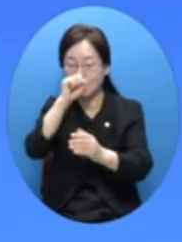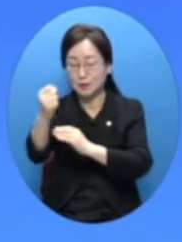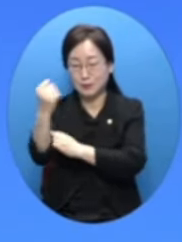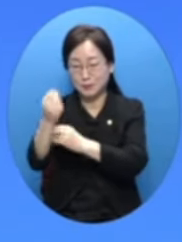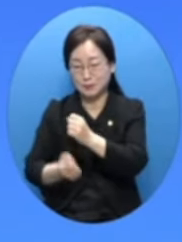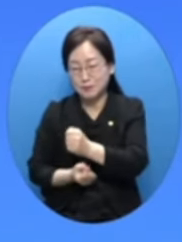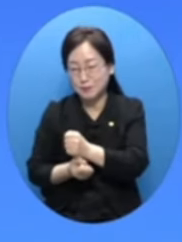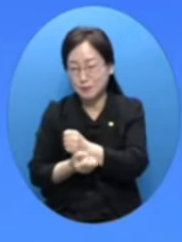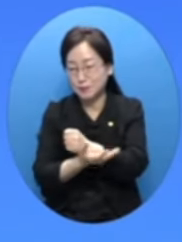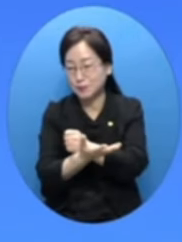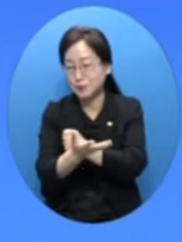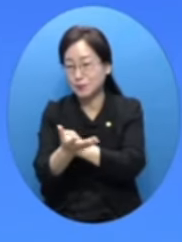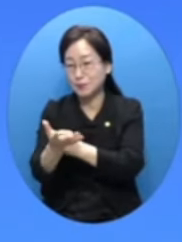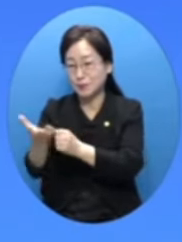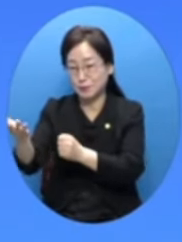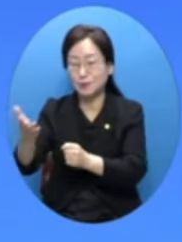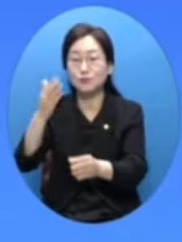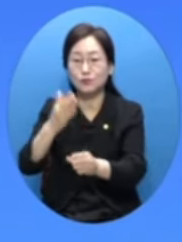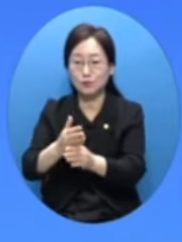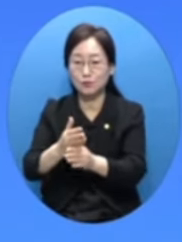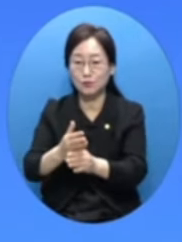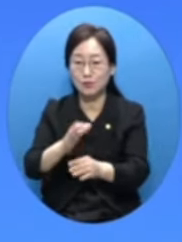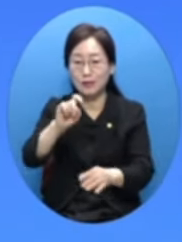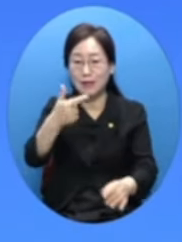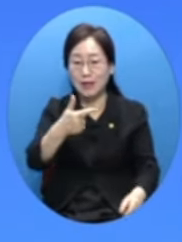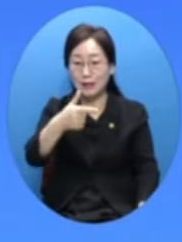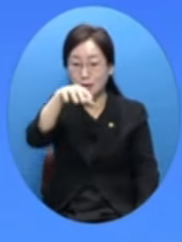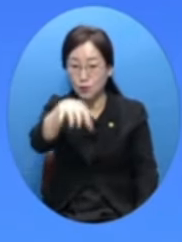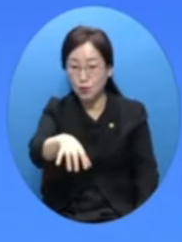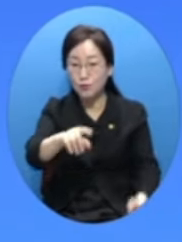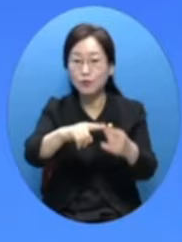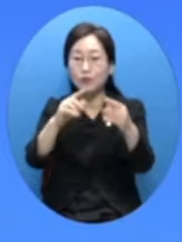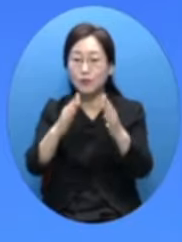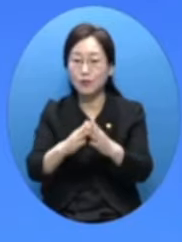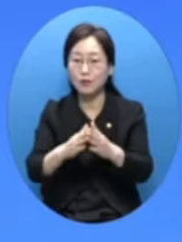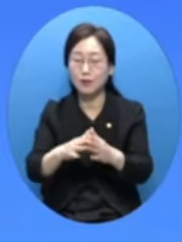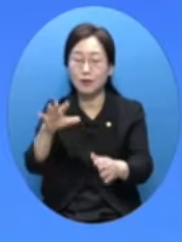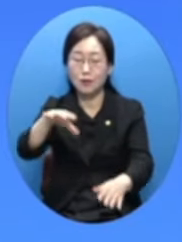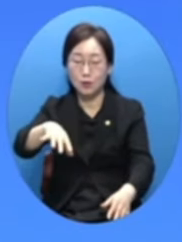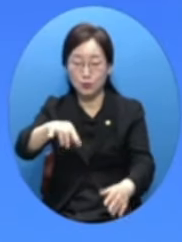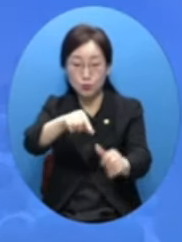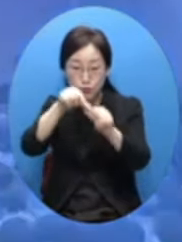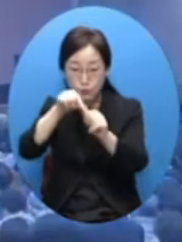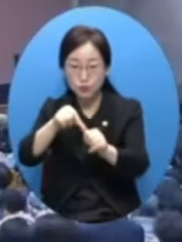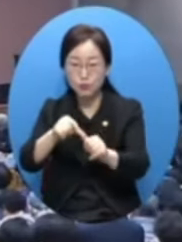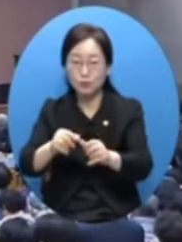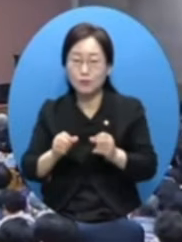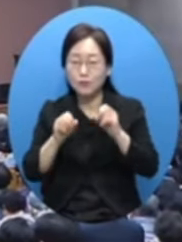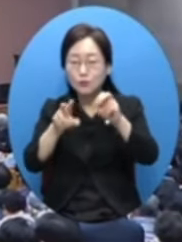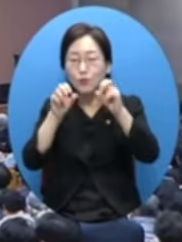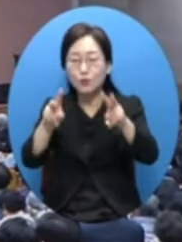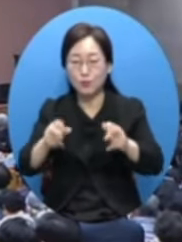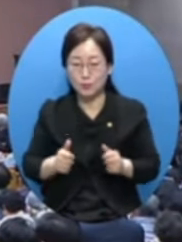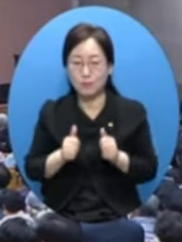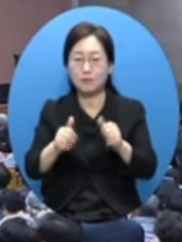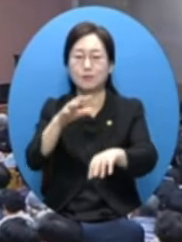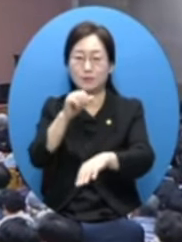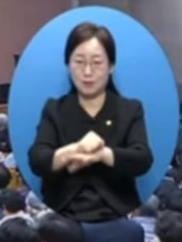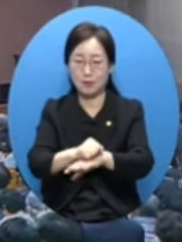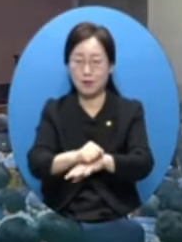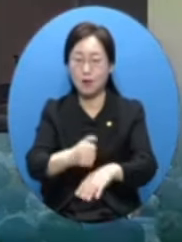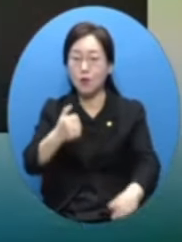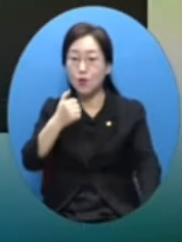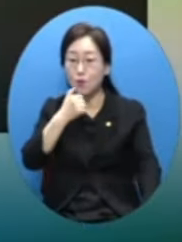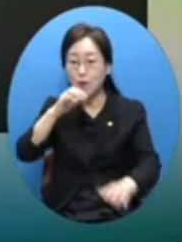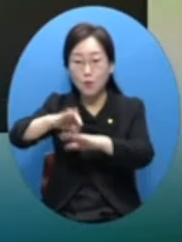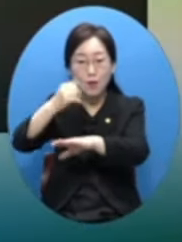사방에 전하였던 것입니다. 안디옥교회는 또 구제와 선교에 힘썼던 교회입니다. 로마 글라우디오 황제